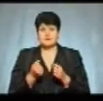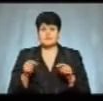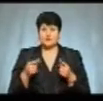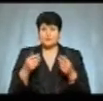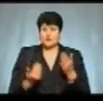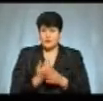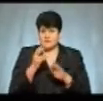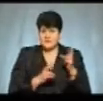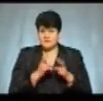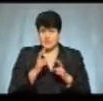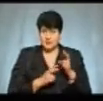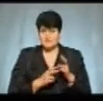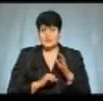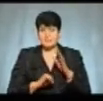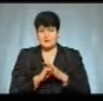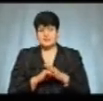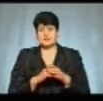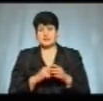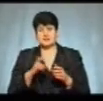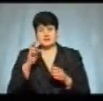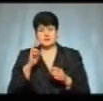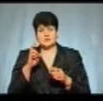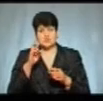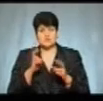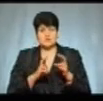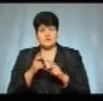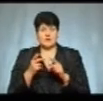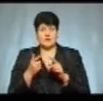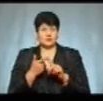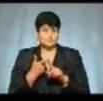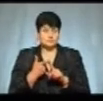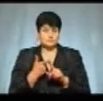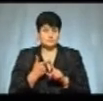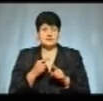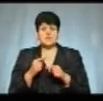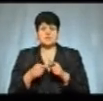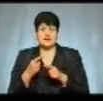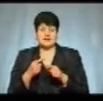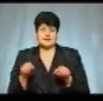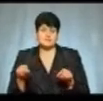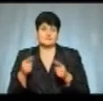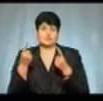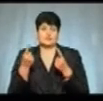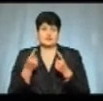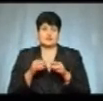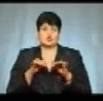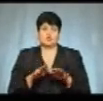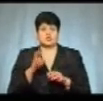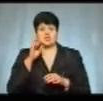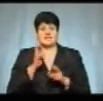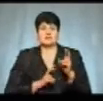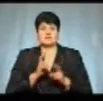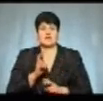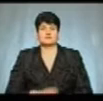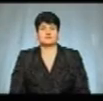нового підприємства на базі державного приватного партнерства, або б через реанімацію діючого державного підприємства.